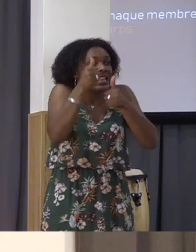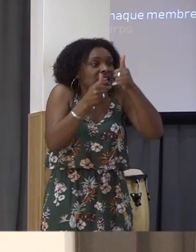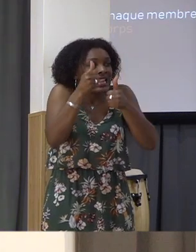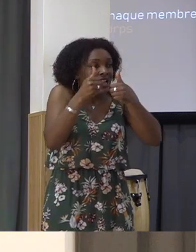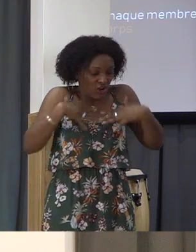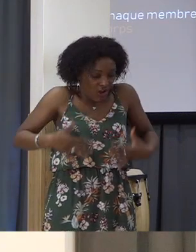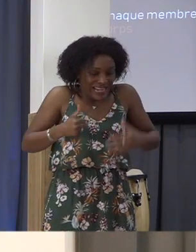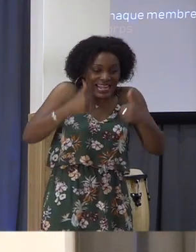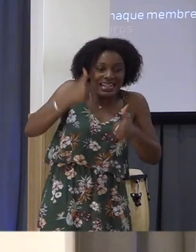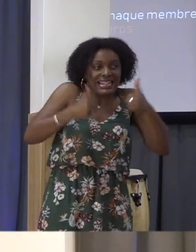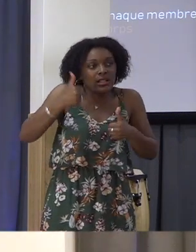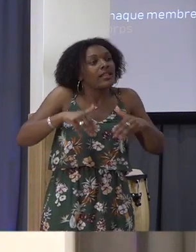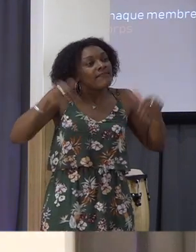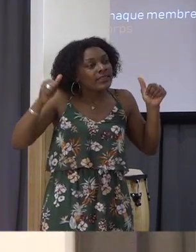corps.